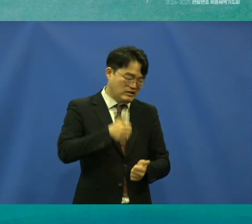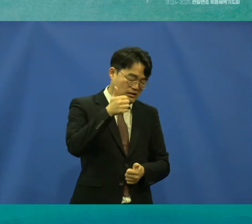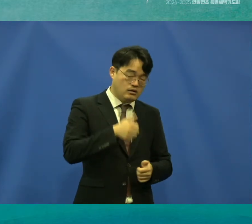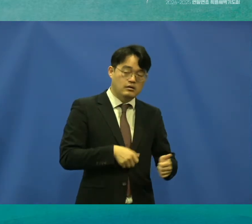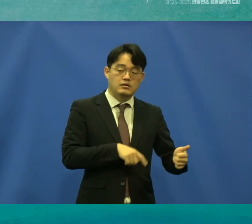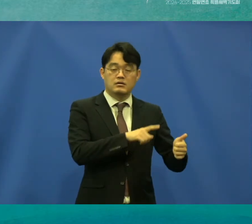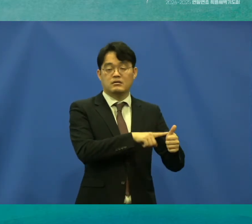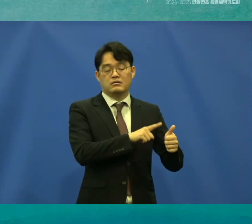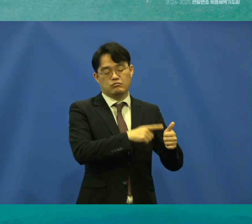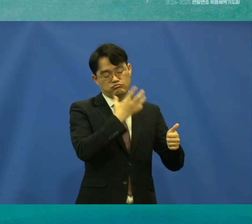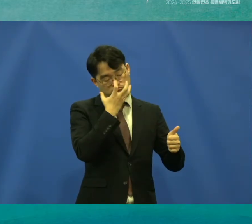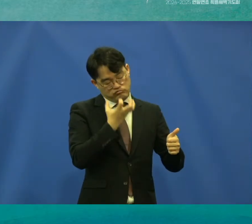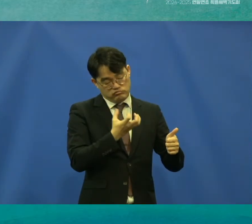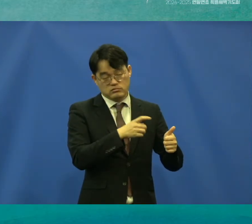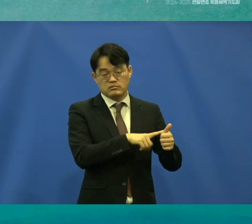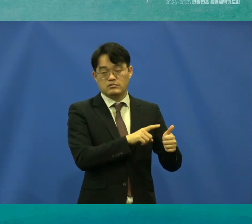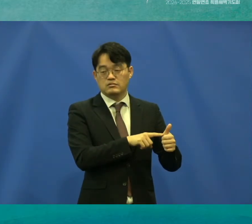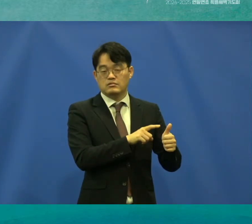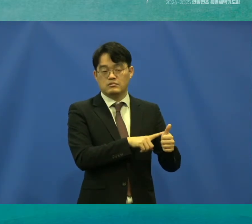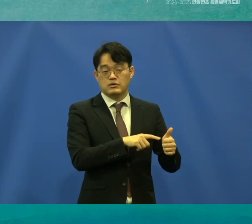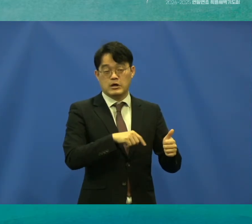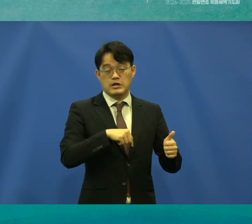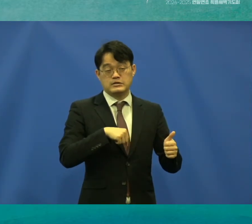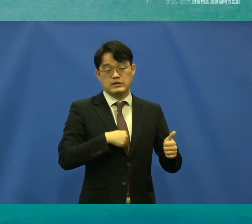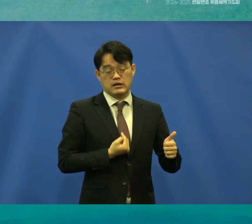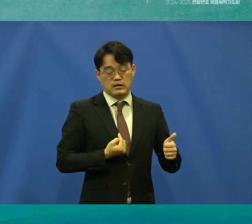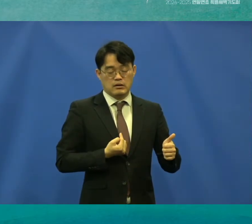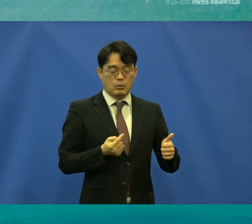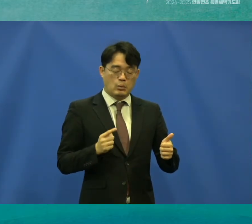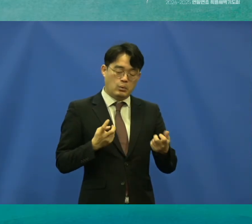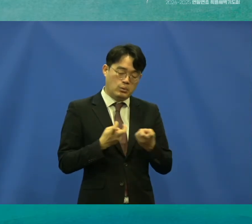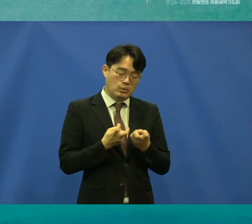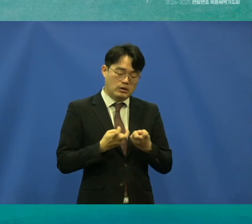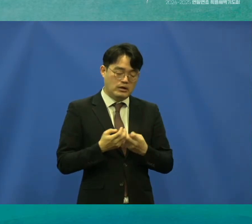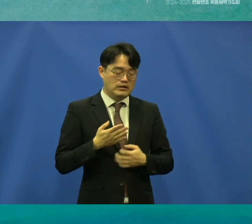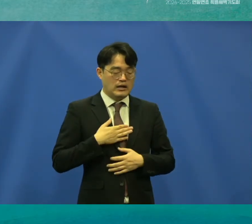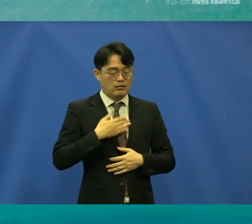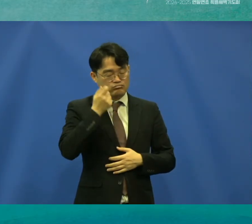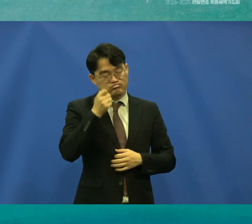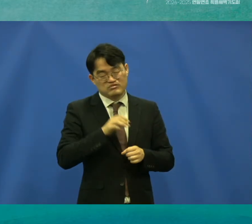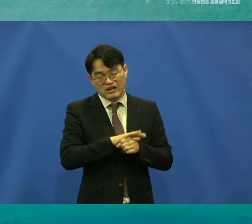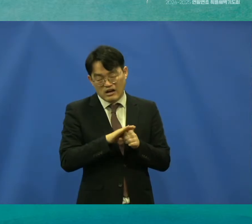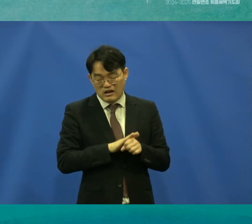그러니까 우울해지는 거예요. 자기 연민에 계속 빠지는 거예요. 난 불쌍해.